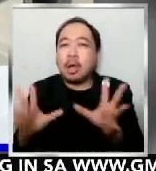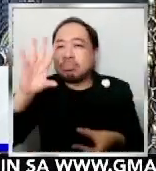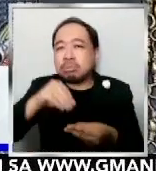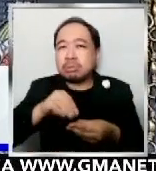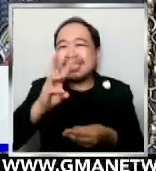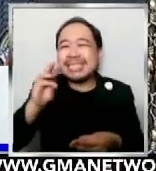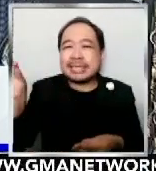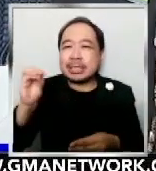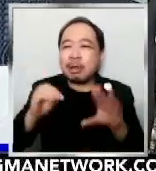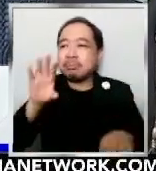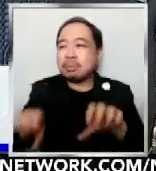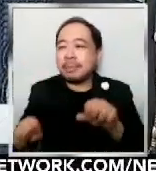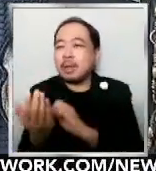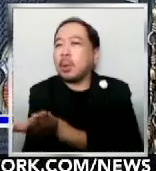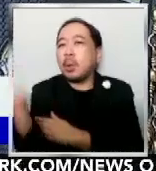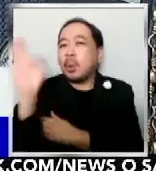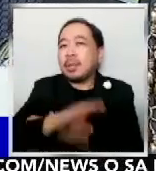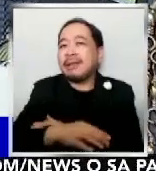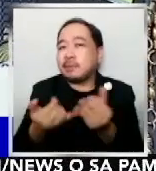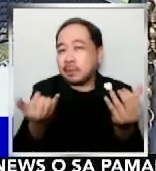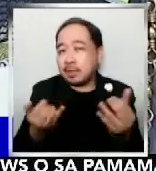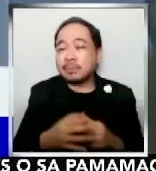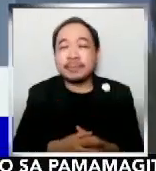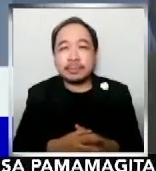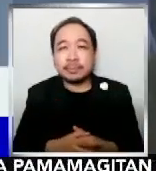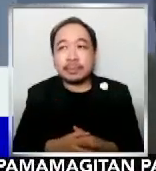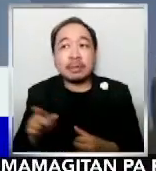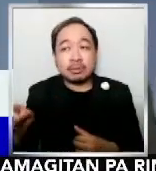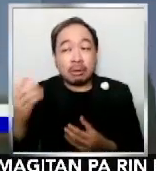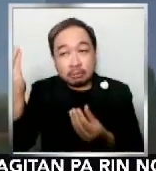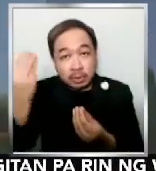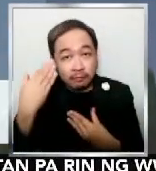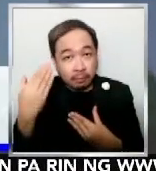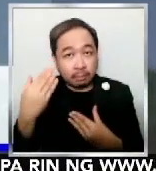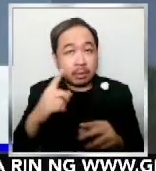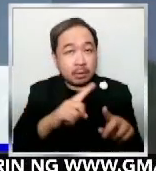operasyon. Base po sa mga intelligence report natin, itong mga